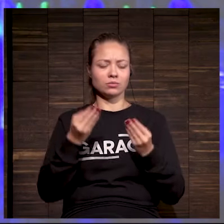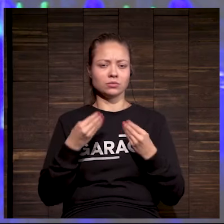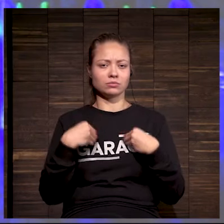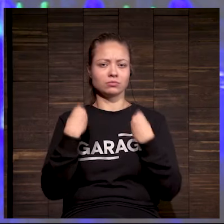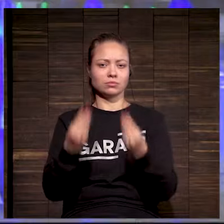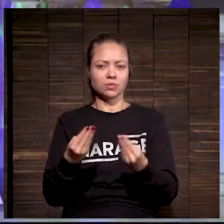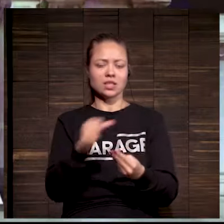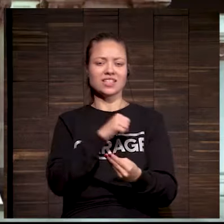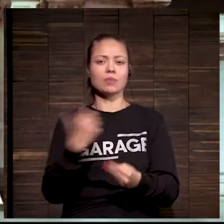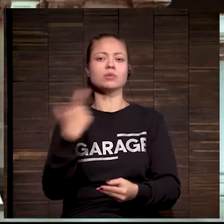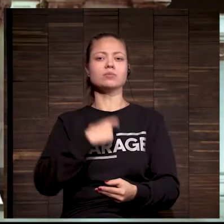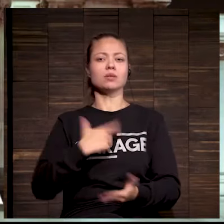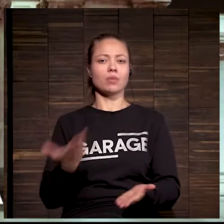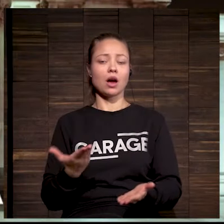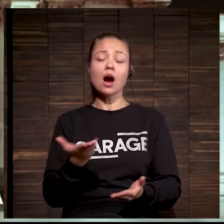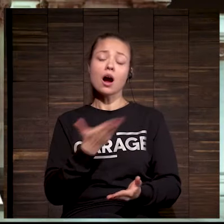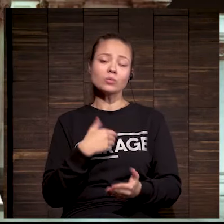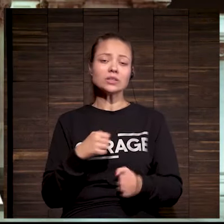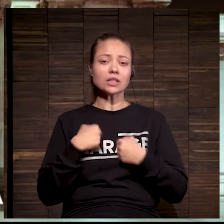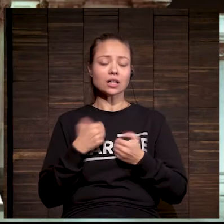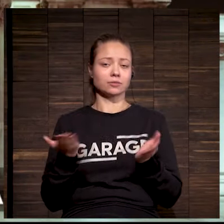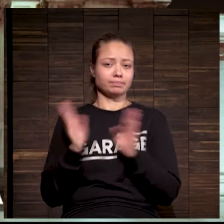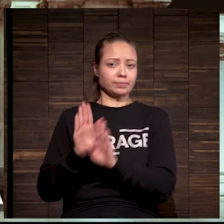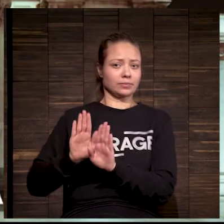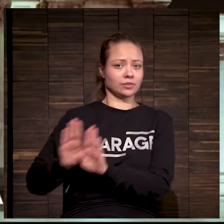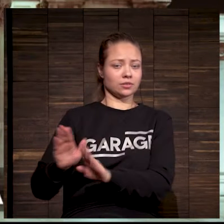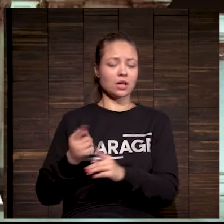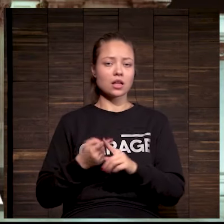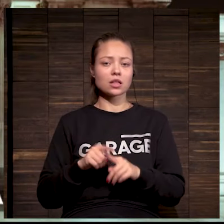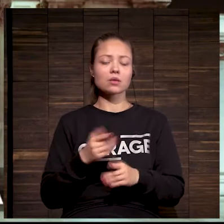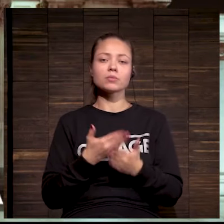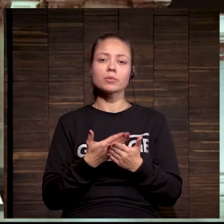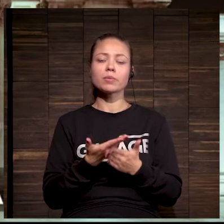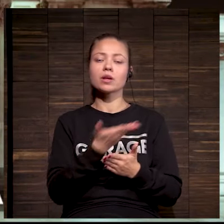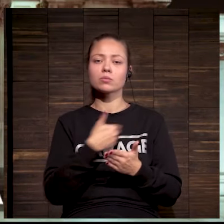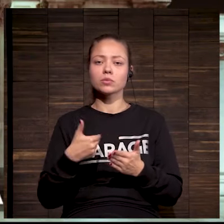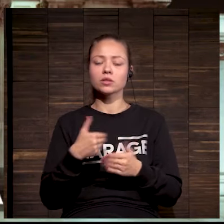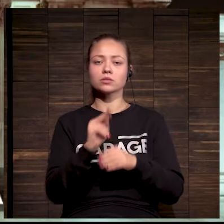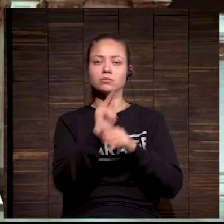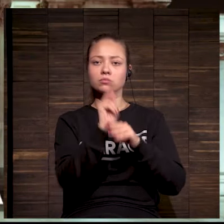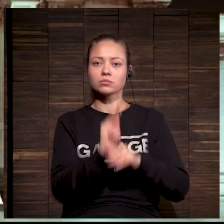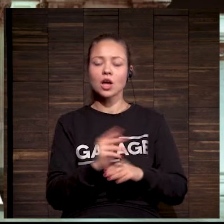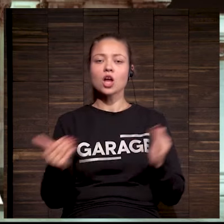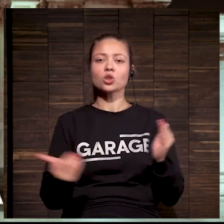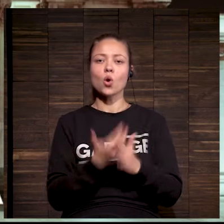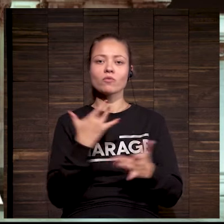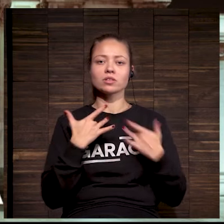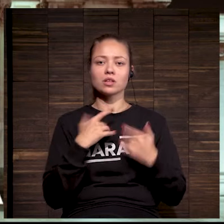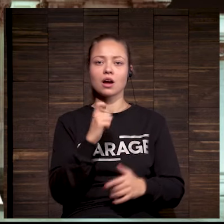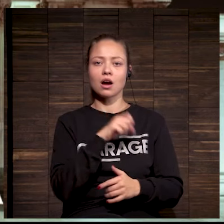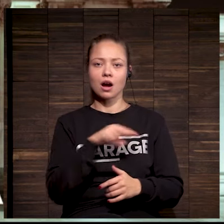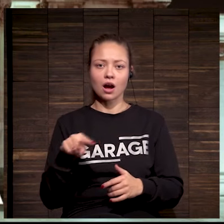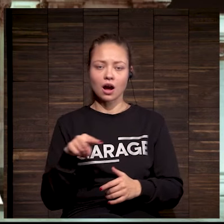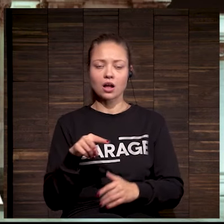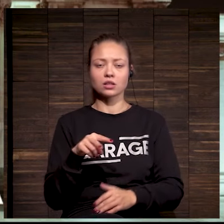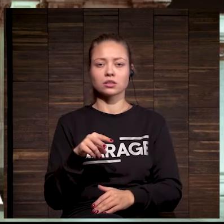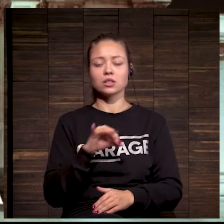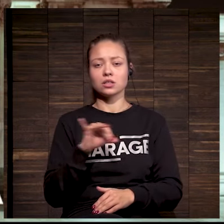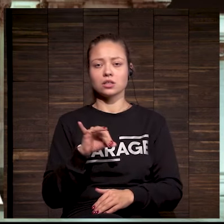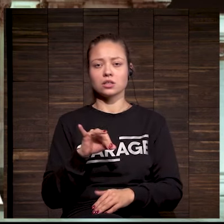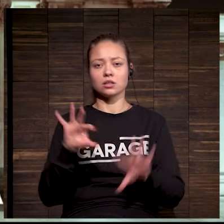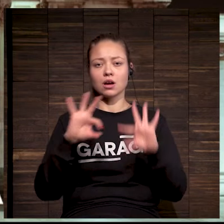и самим себе мы старались этого избежать частности мы провели реконструкцию новый театрах all fail and art gallery арт-галереи